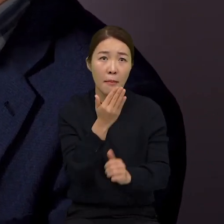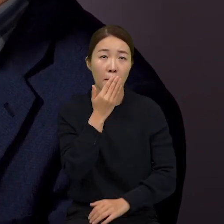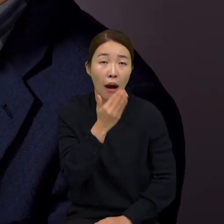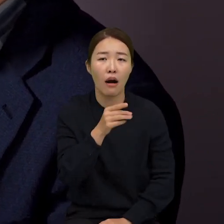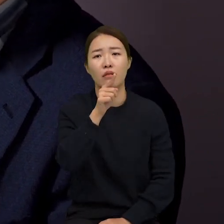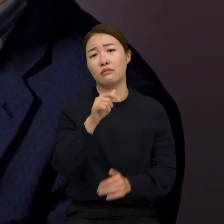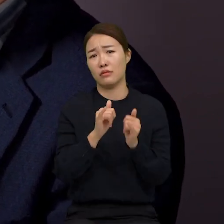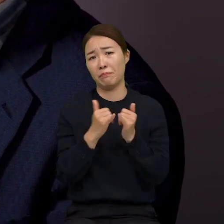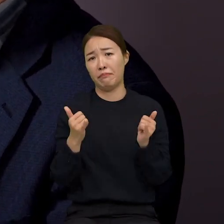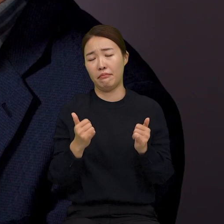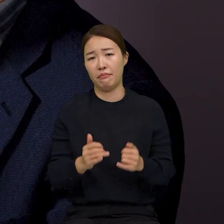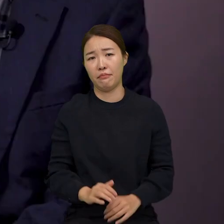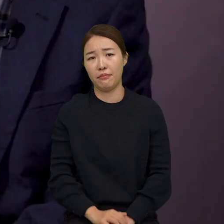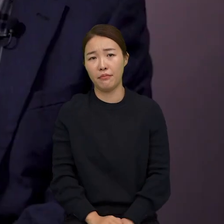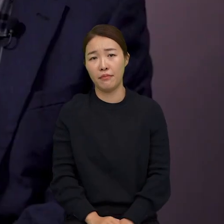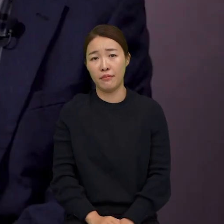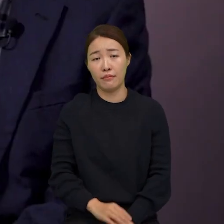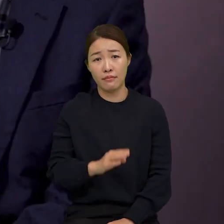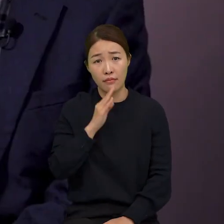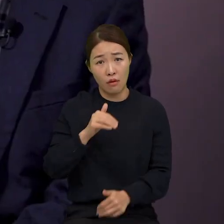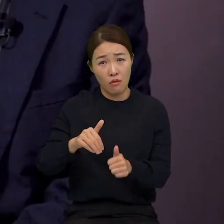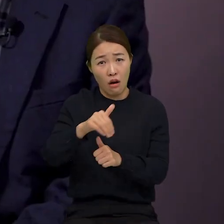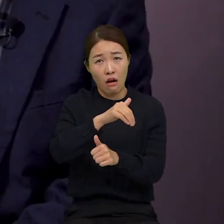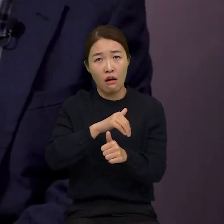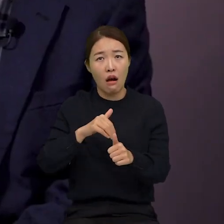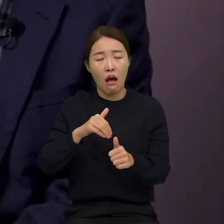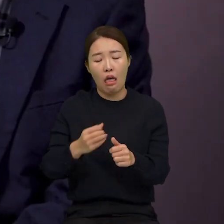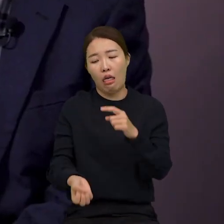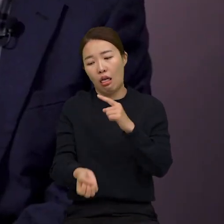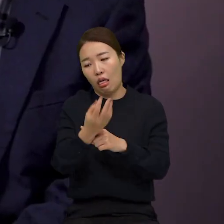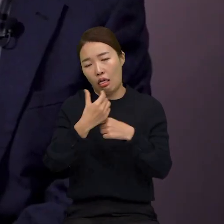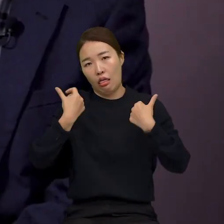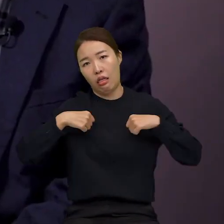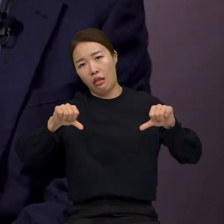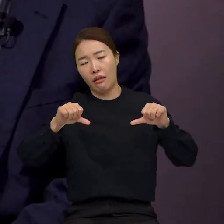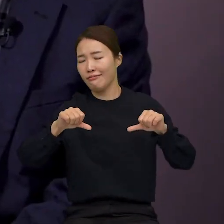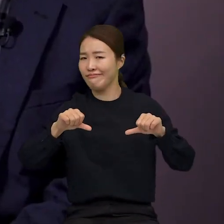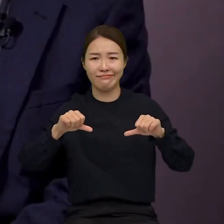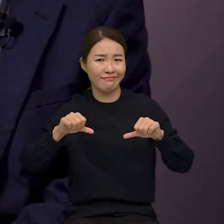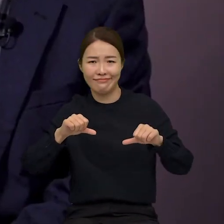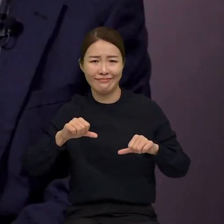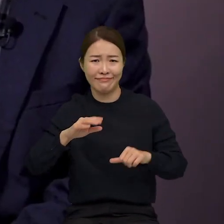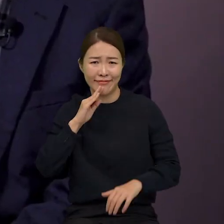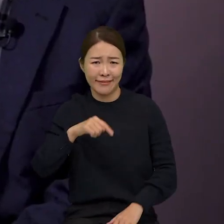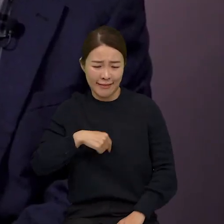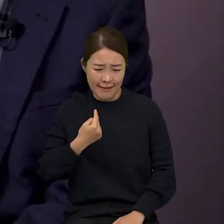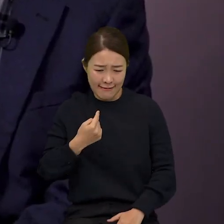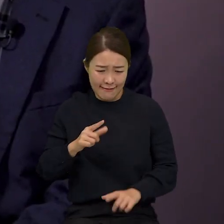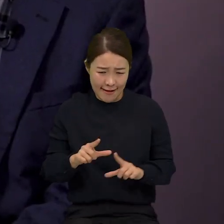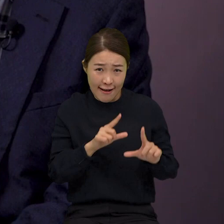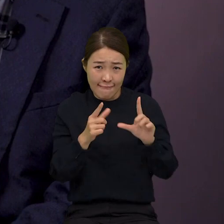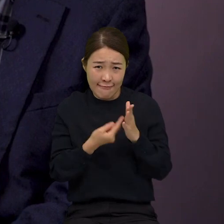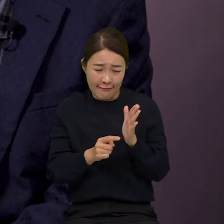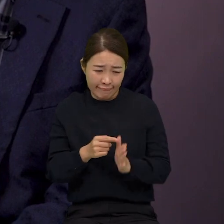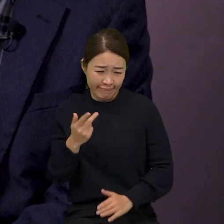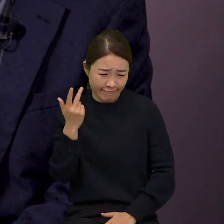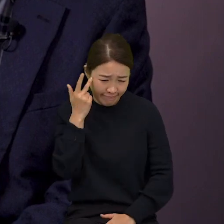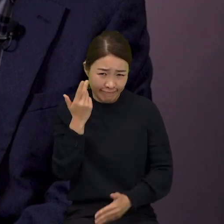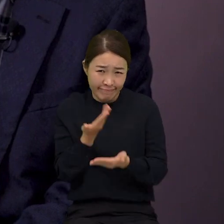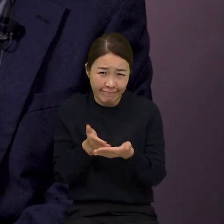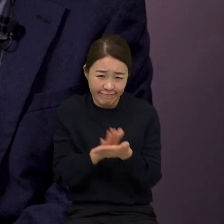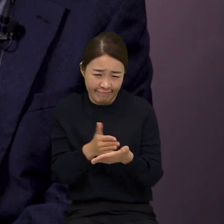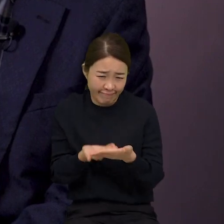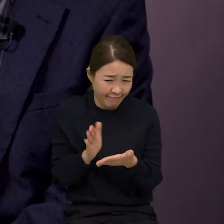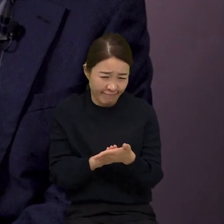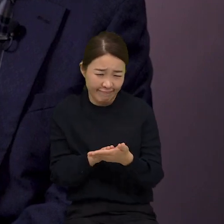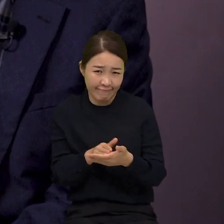할 수 있습니다. 이렇게 환경에 무릎 꿇지 않고 자신들의 삶을 스스로